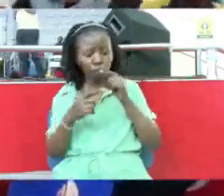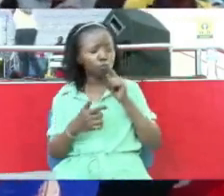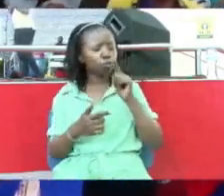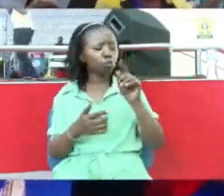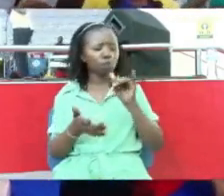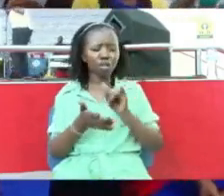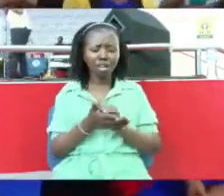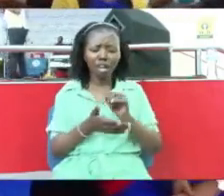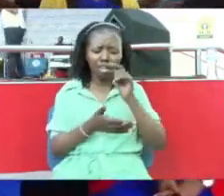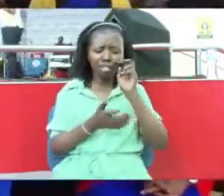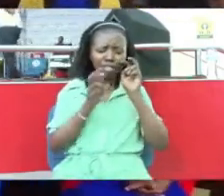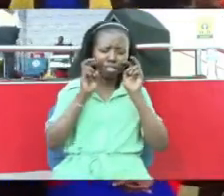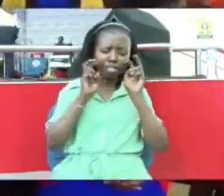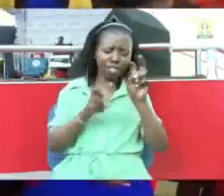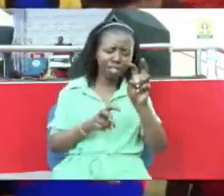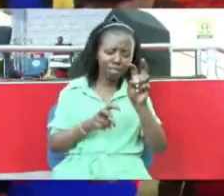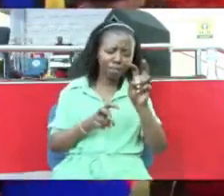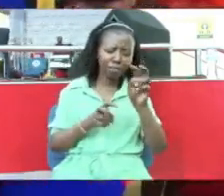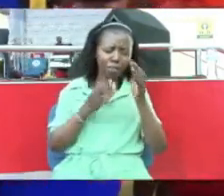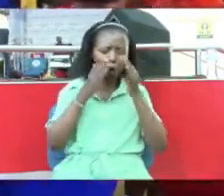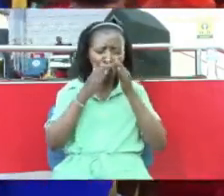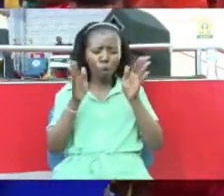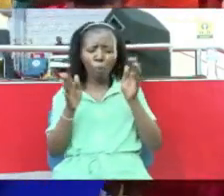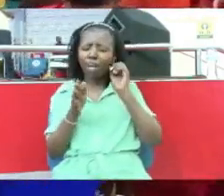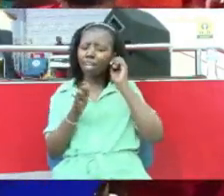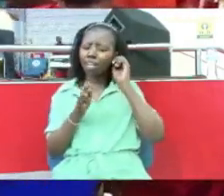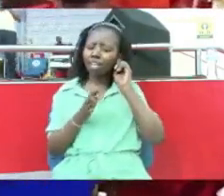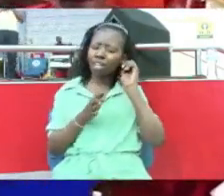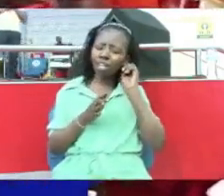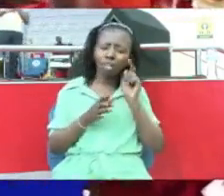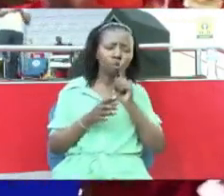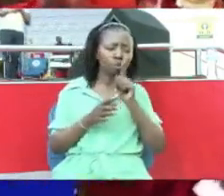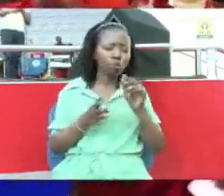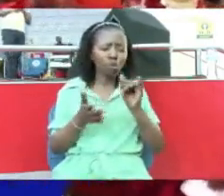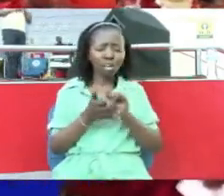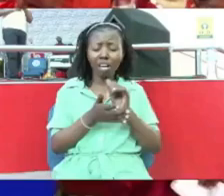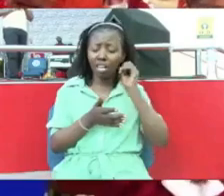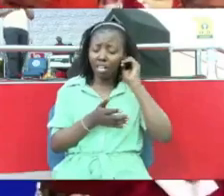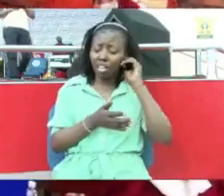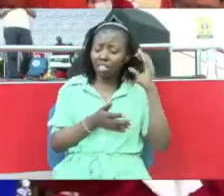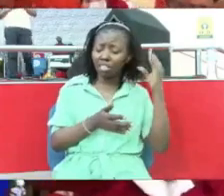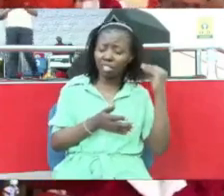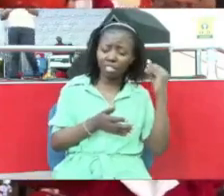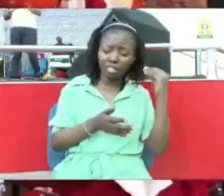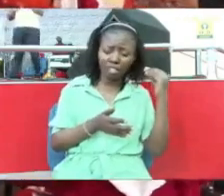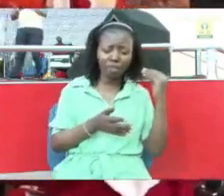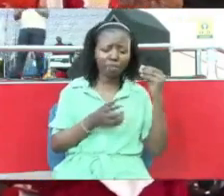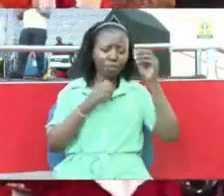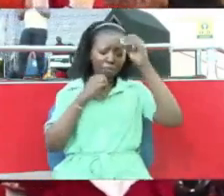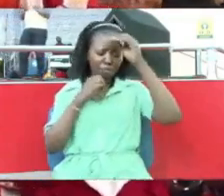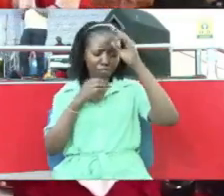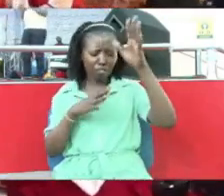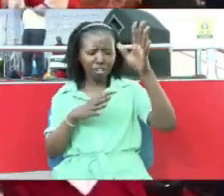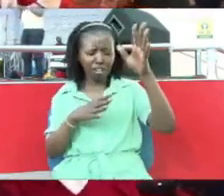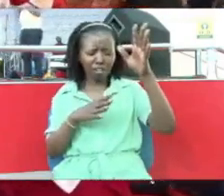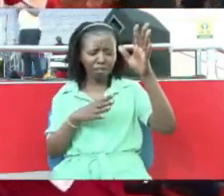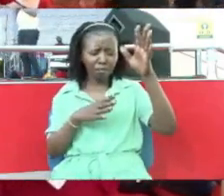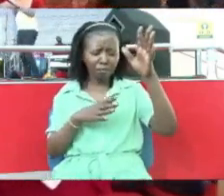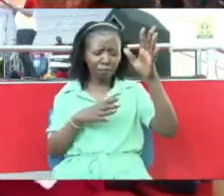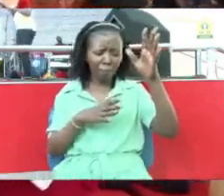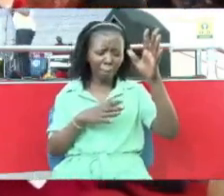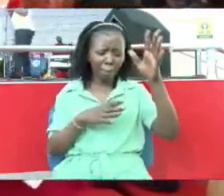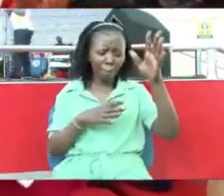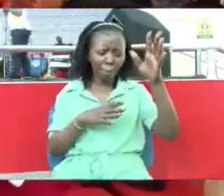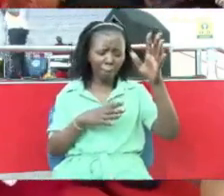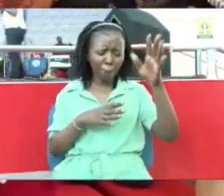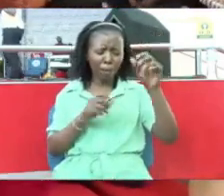kuona mfalme. Utatufungua masikio tukaweze kusikia Jehova. Mfalme wa amani, kwamba